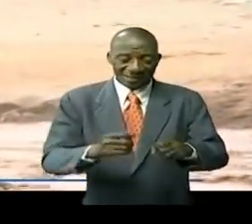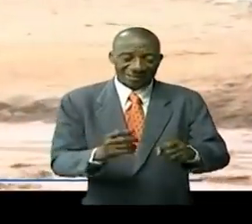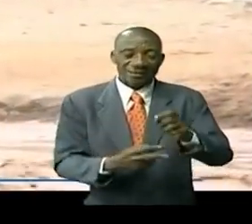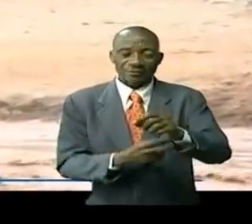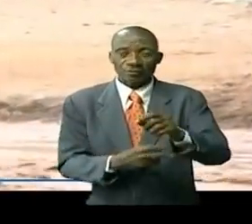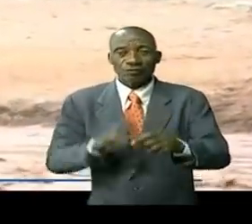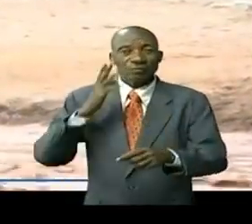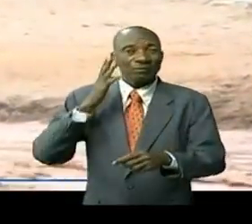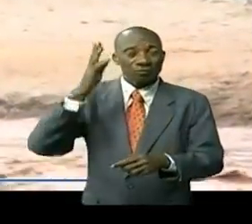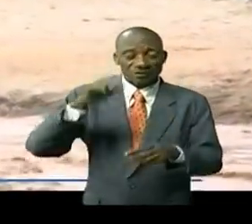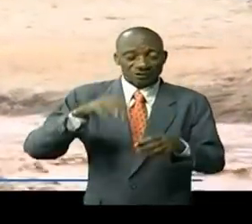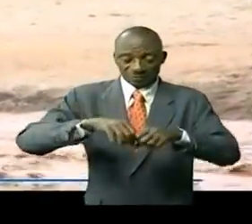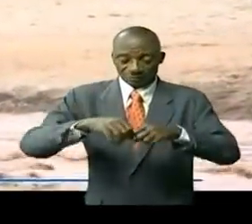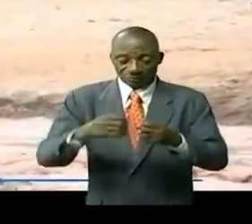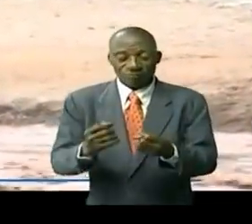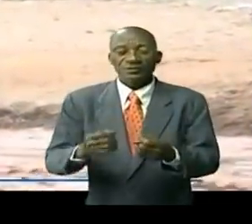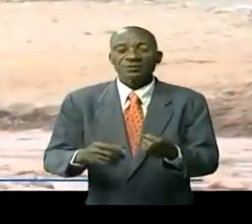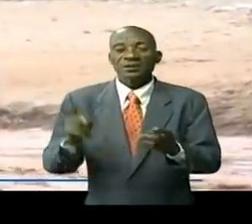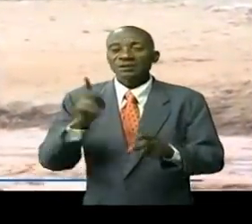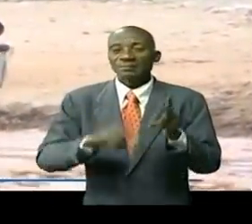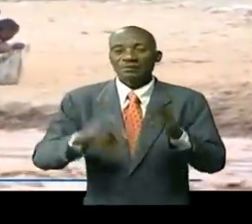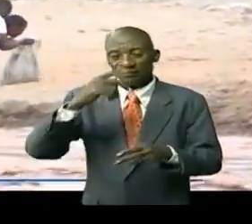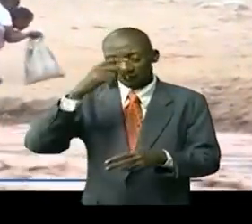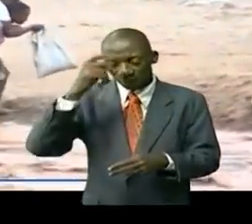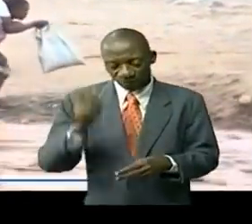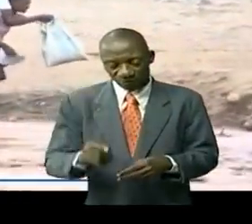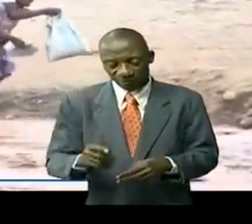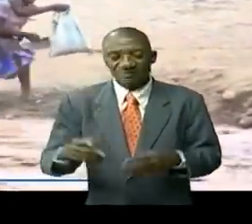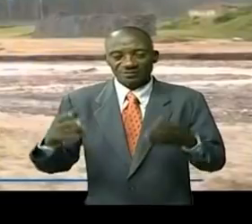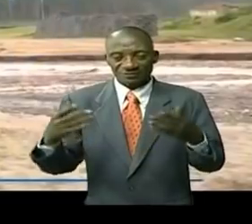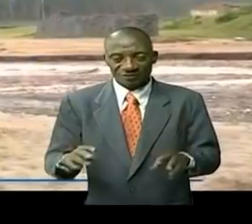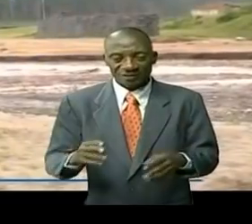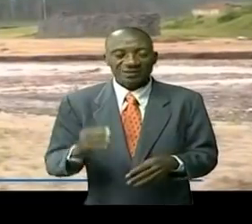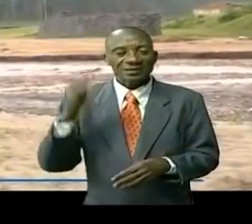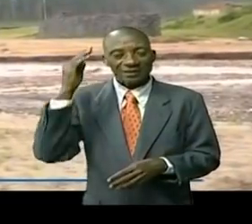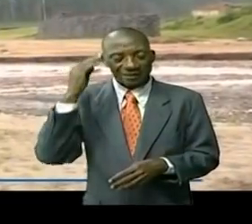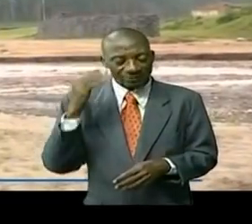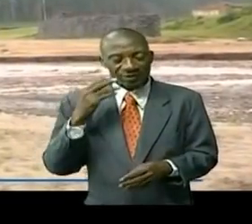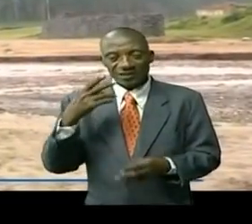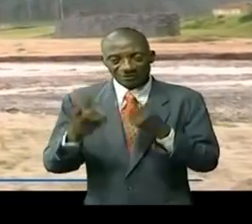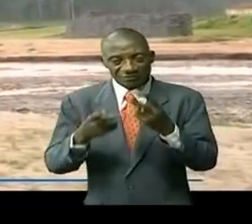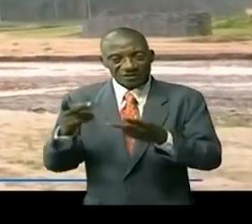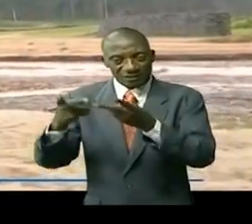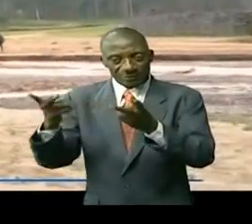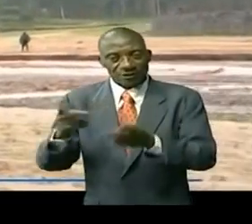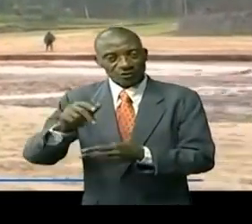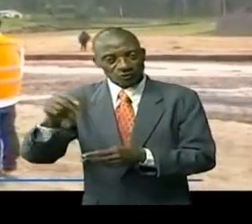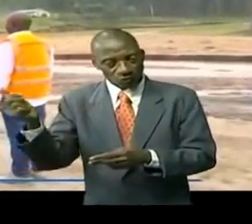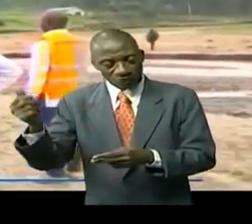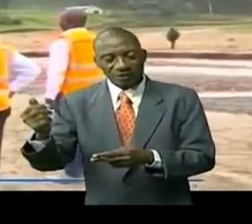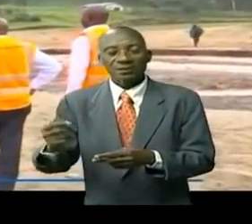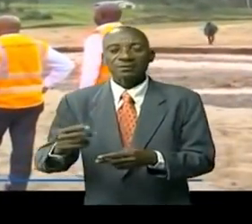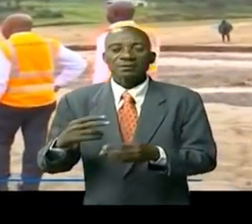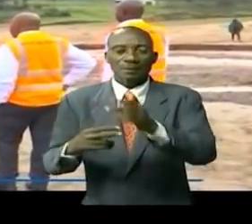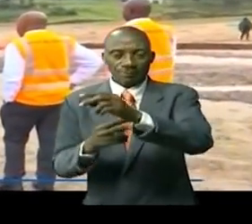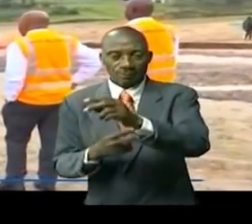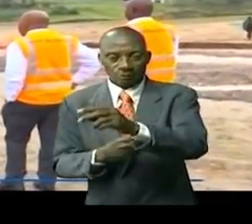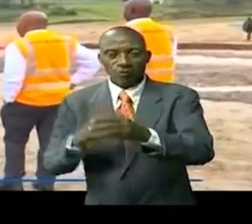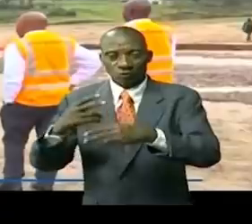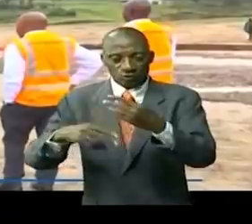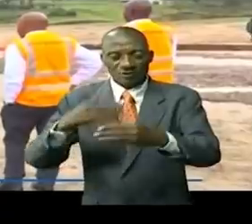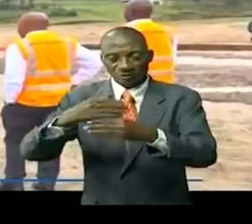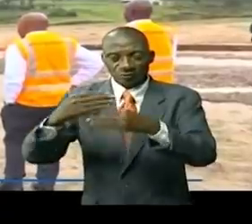d'inspection, l'émissaire du gouvernement militaire a aussi visité le chantier du pont Osso en construction sur la rivière